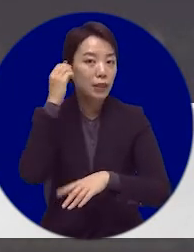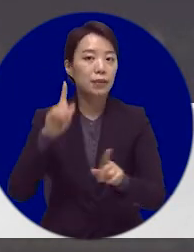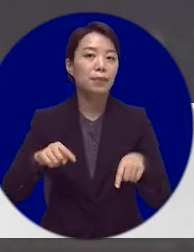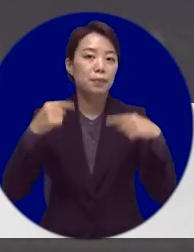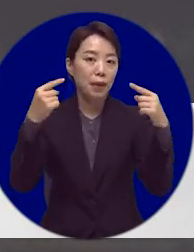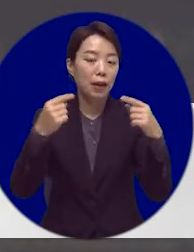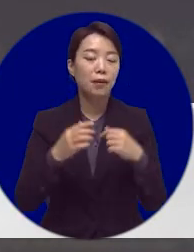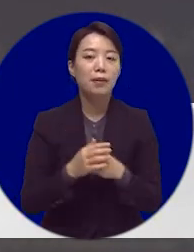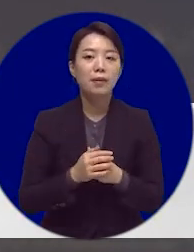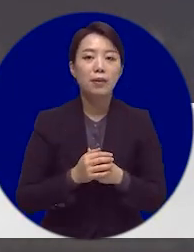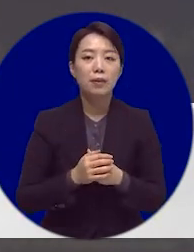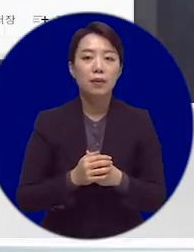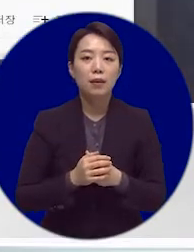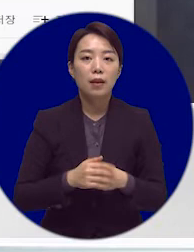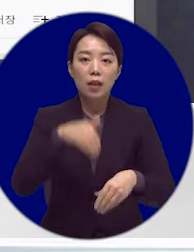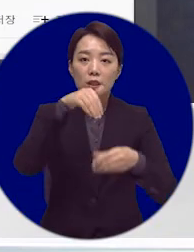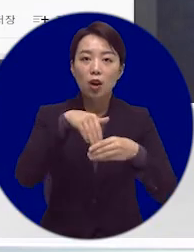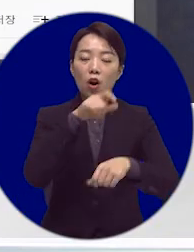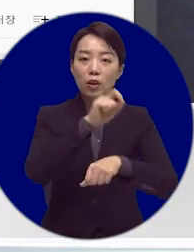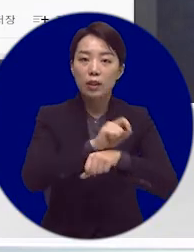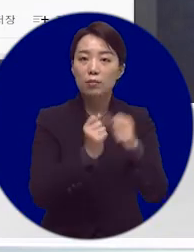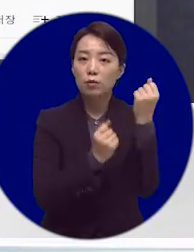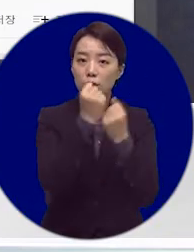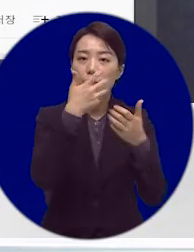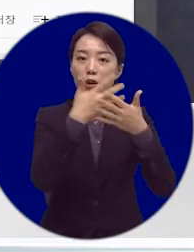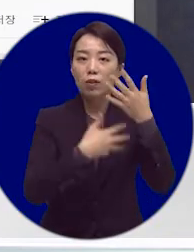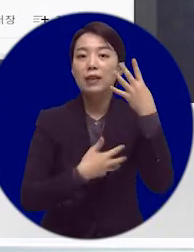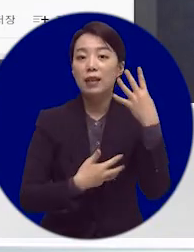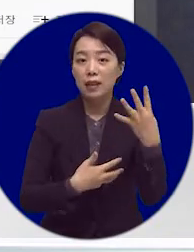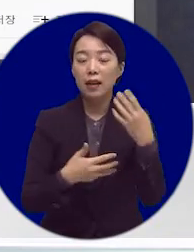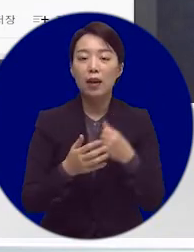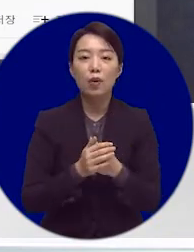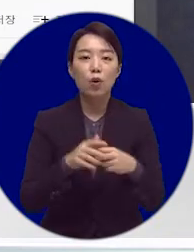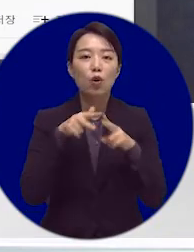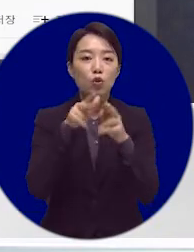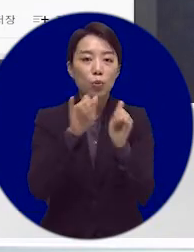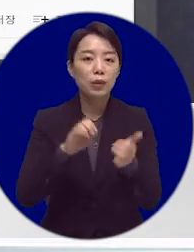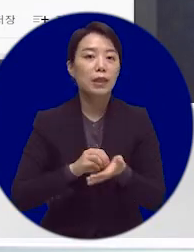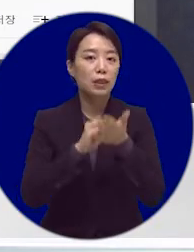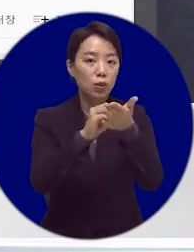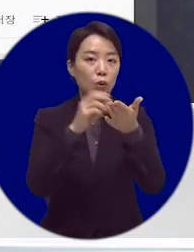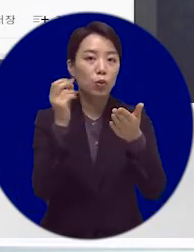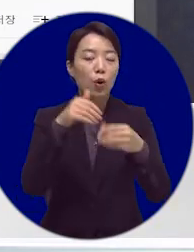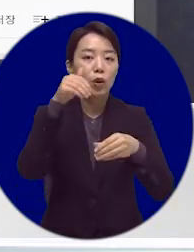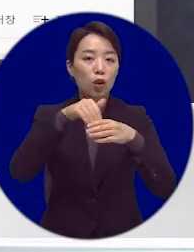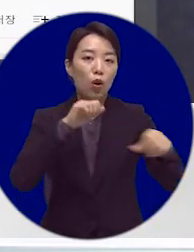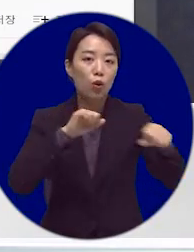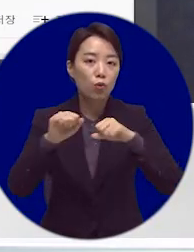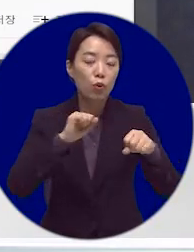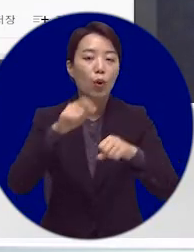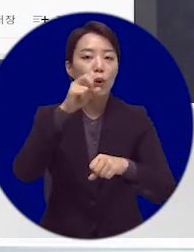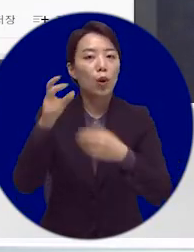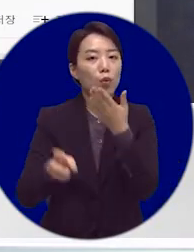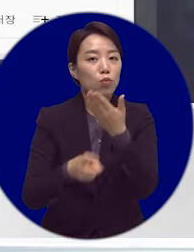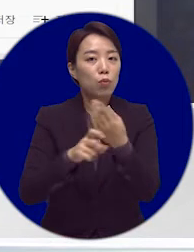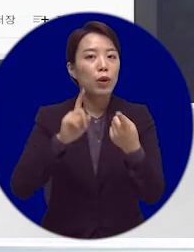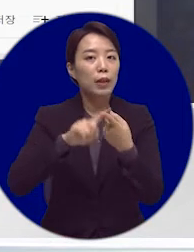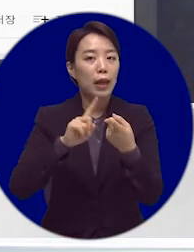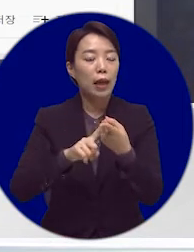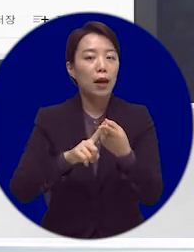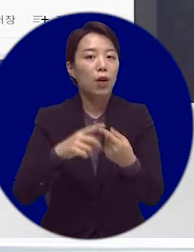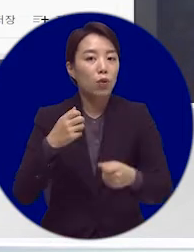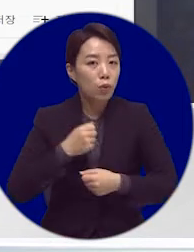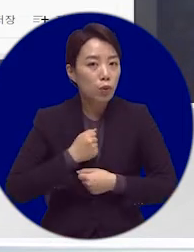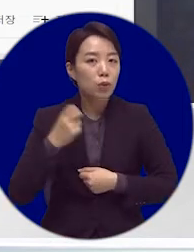포털에 게시했습니다. 선거사무 안내 영상은 4편으로 예비후보자 등록, 선거운동 및 위반행위